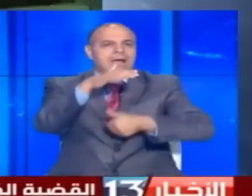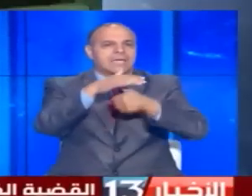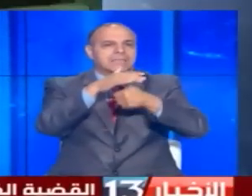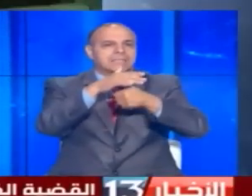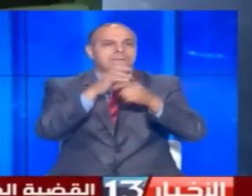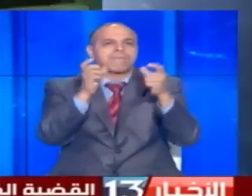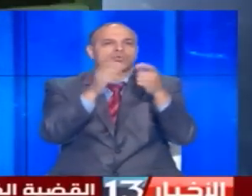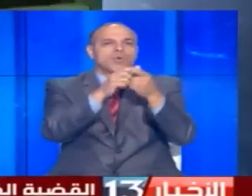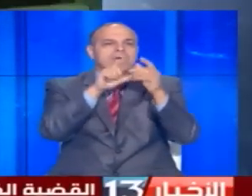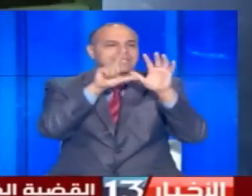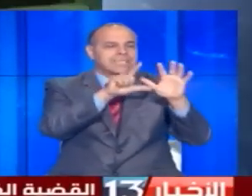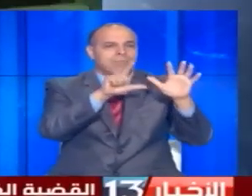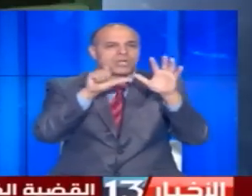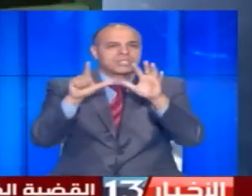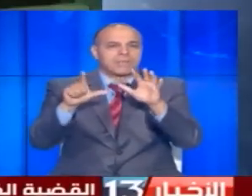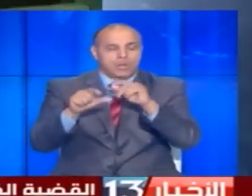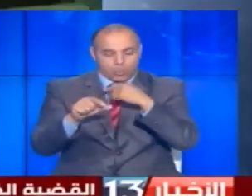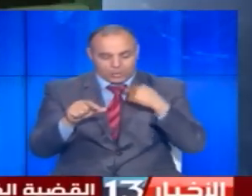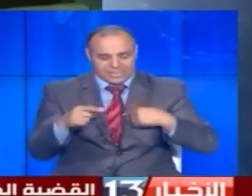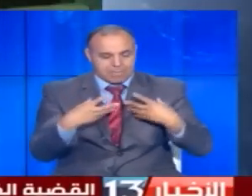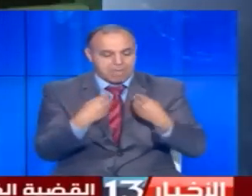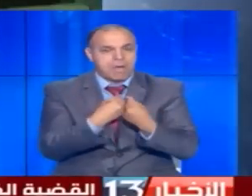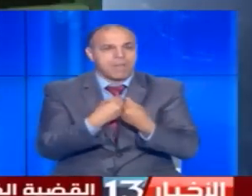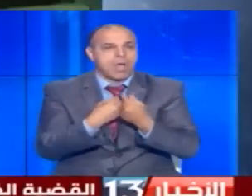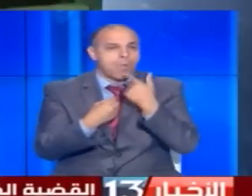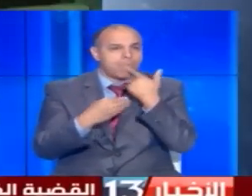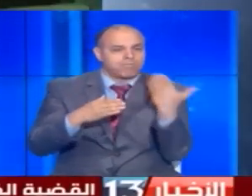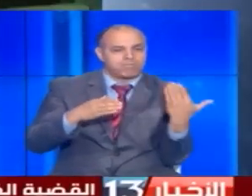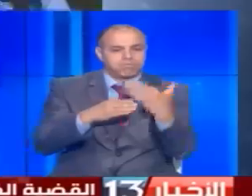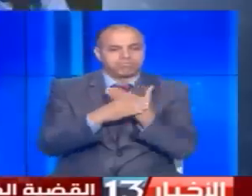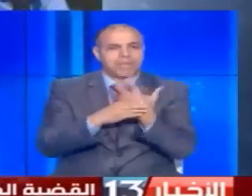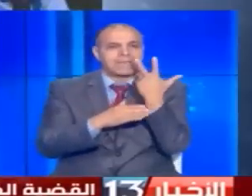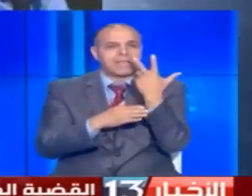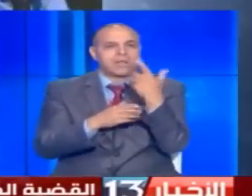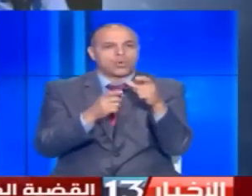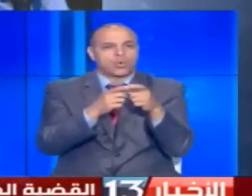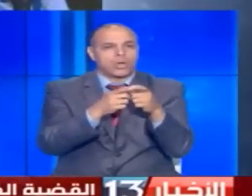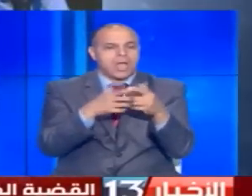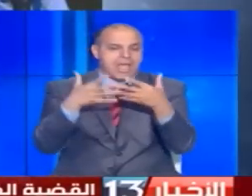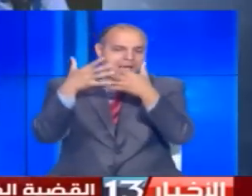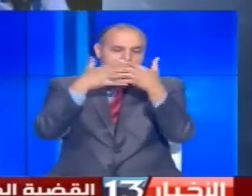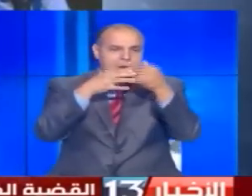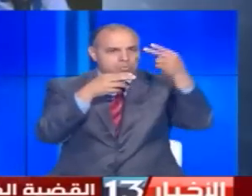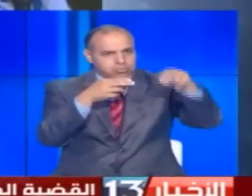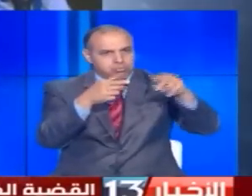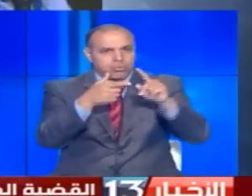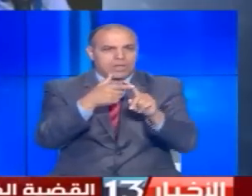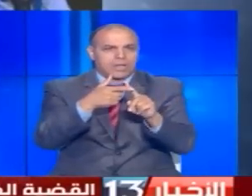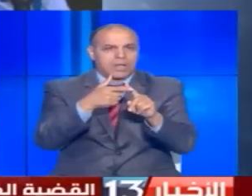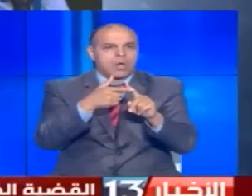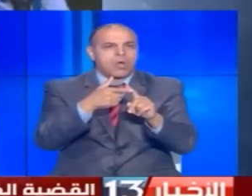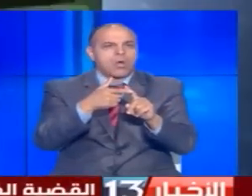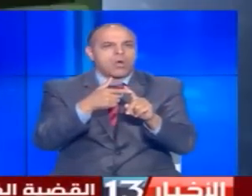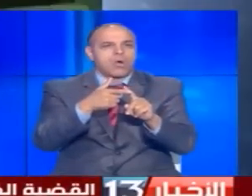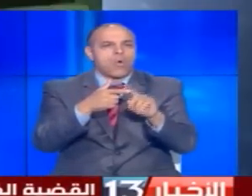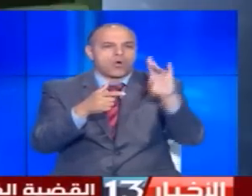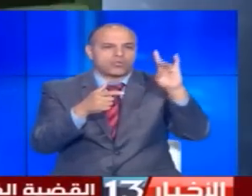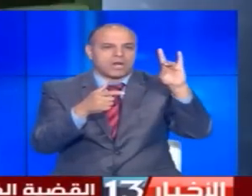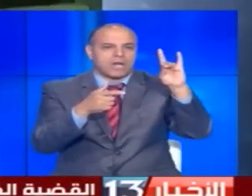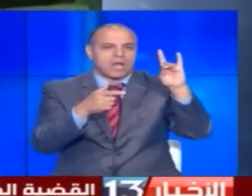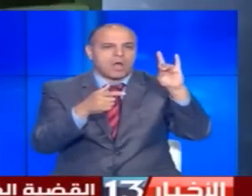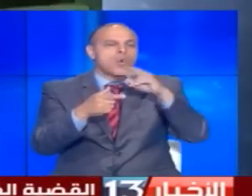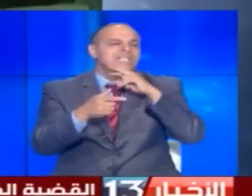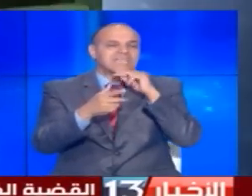لمجموعة 77 والصين مقابل معارضة 3 دول وهي الولايات المتحدة الأمريكية وأستراليا